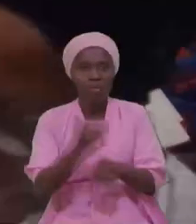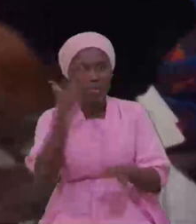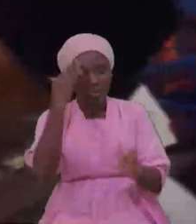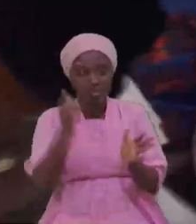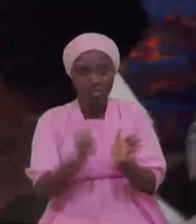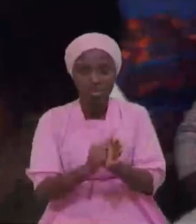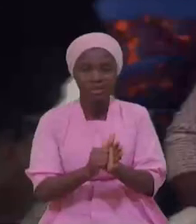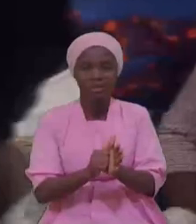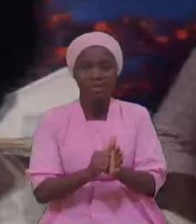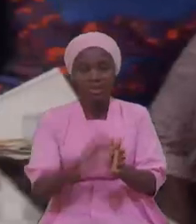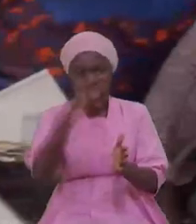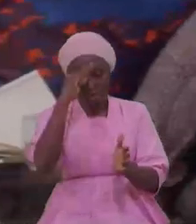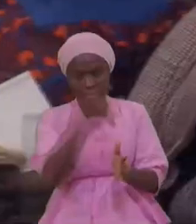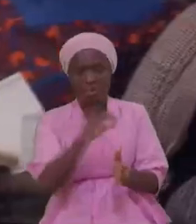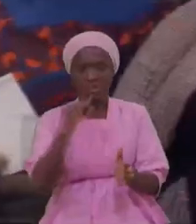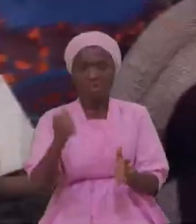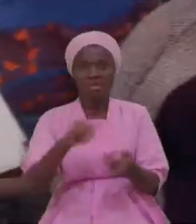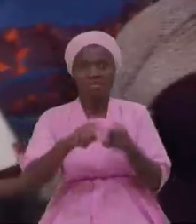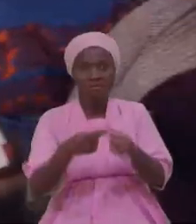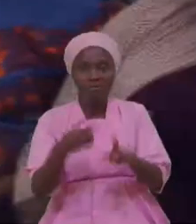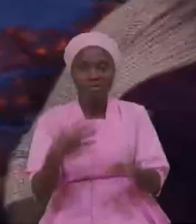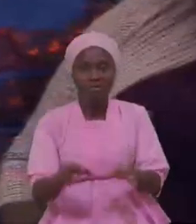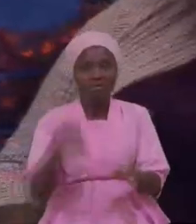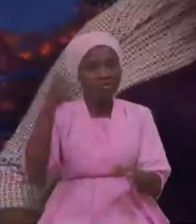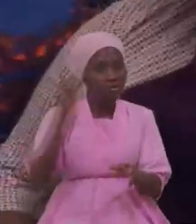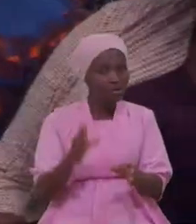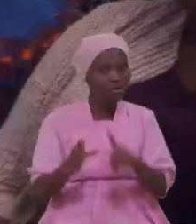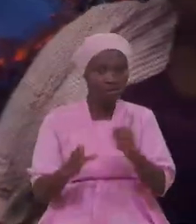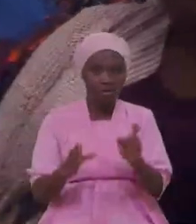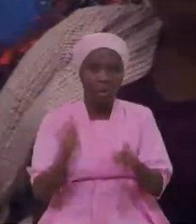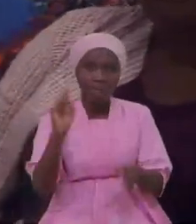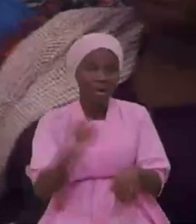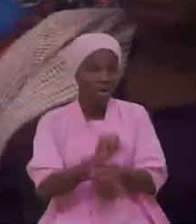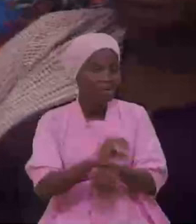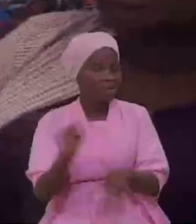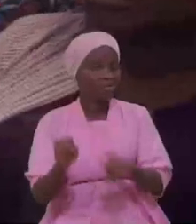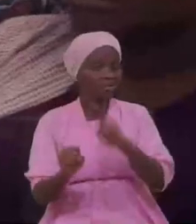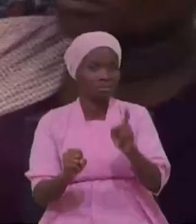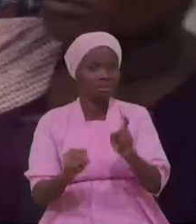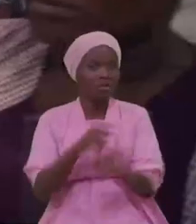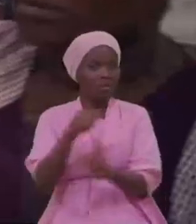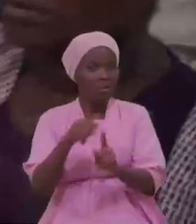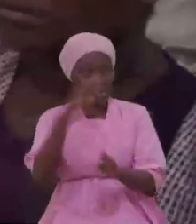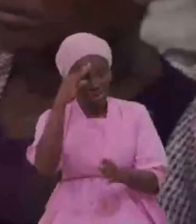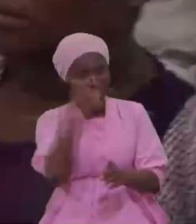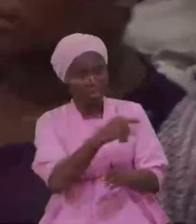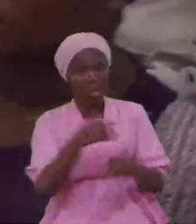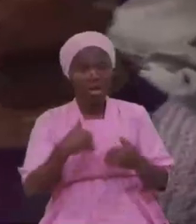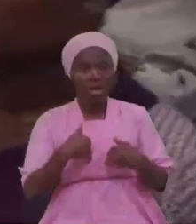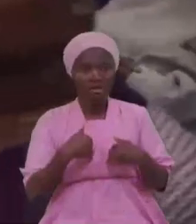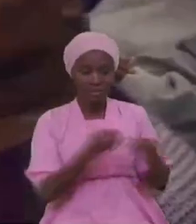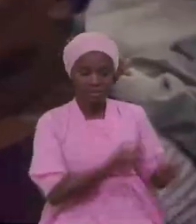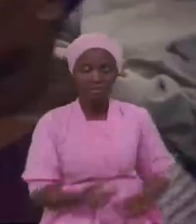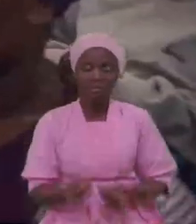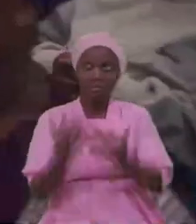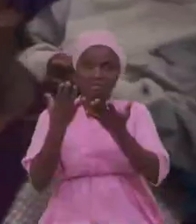Alors, il est fait connaître qu'il est ami de Dieu lorsqu'il a offré son fils